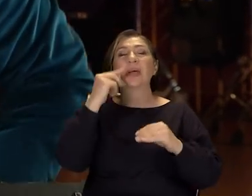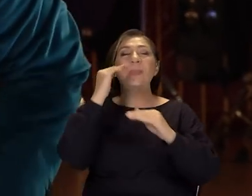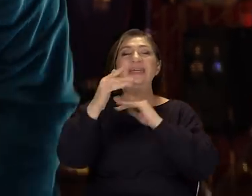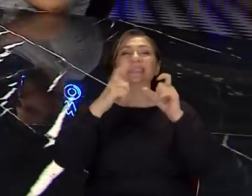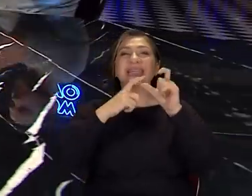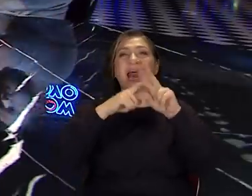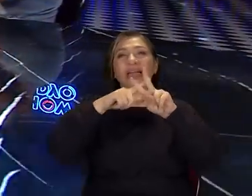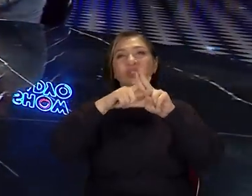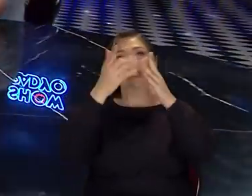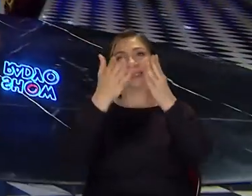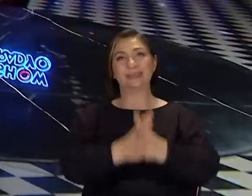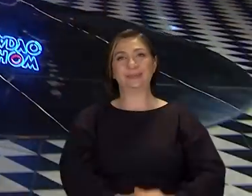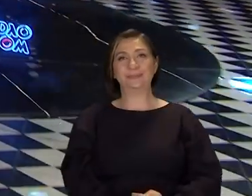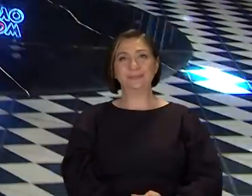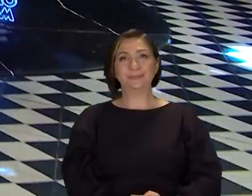beyler. Sinan Akçıl.